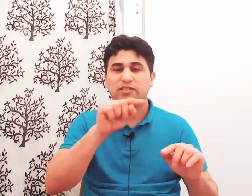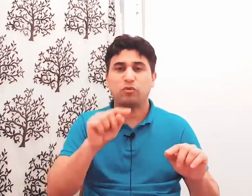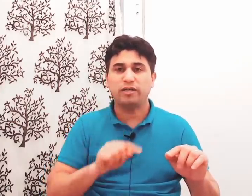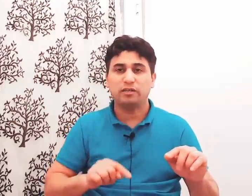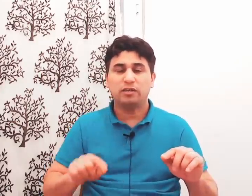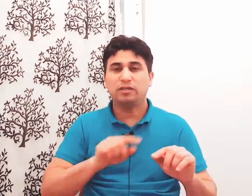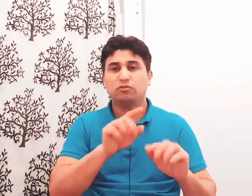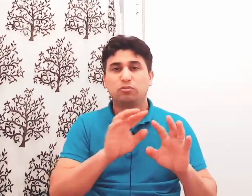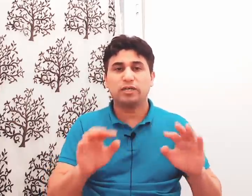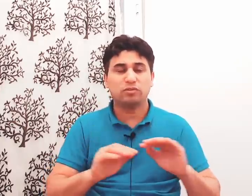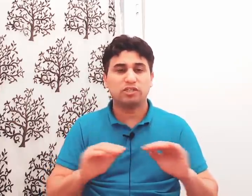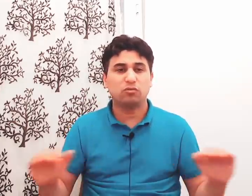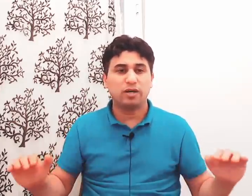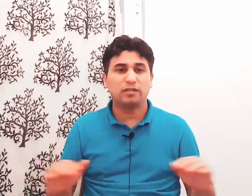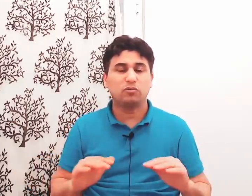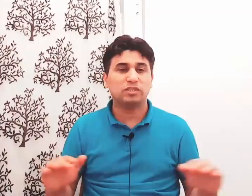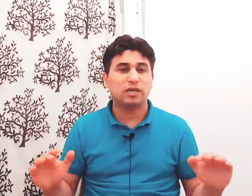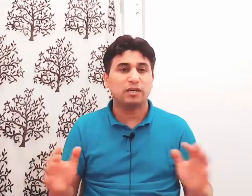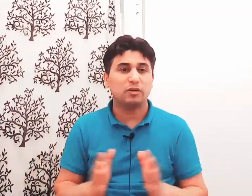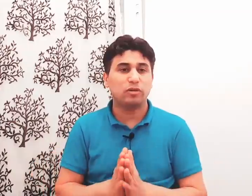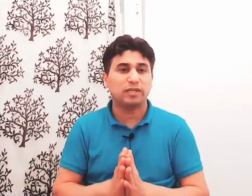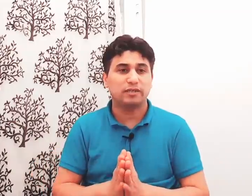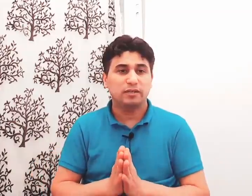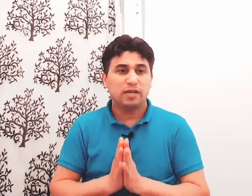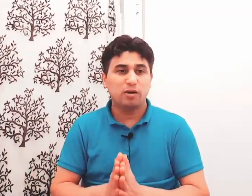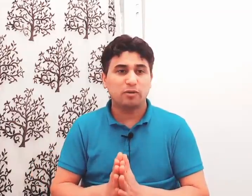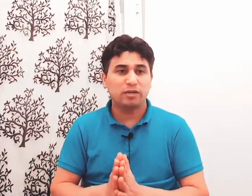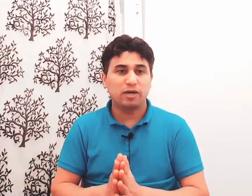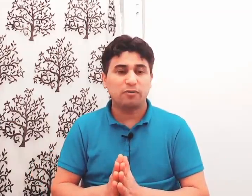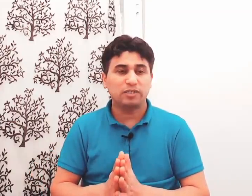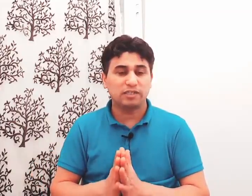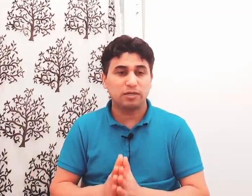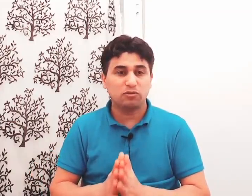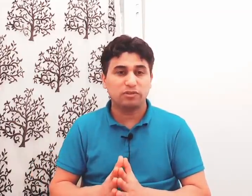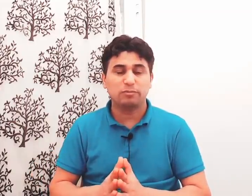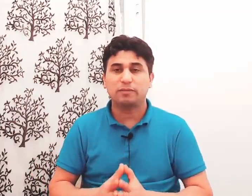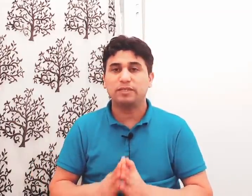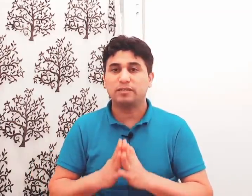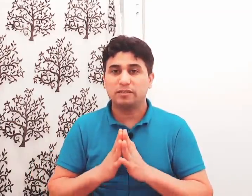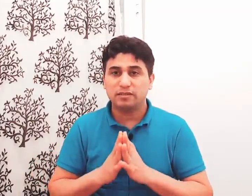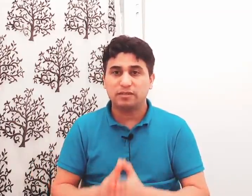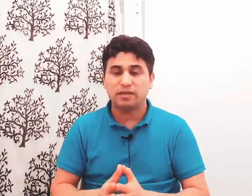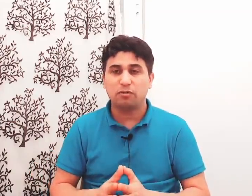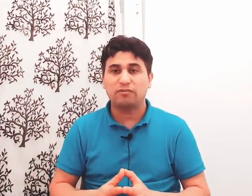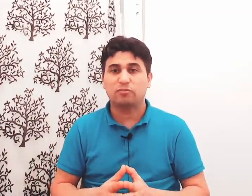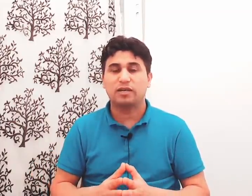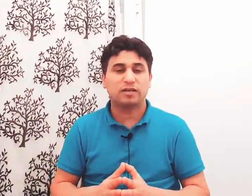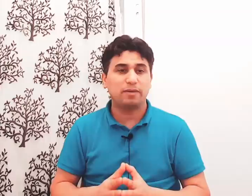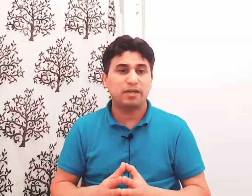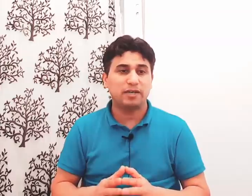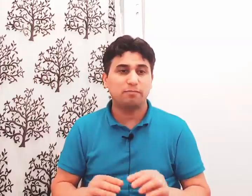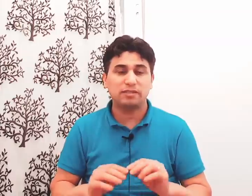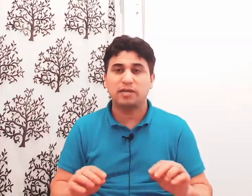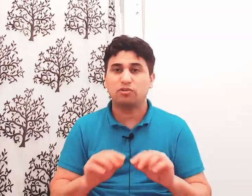كاين السوايع يعني والتوقيت وداك الشيء واضح وسهل. هذا هو اللي كاين. المهم اخواني واخواتي، كنتمنى نكون فدتكم يا ربي. تهلاو ليا فرصكم